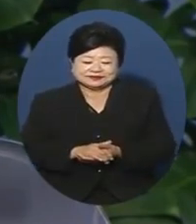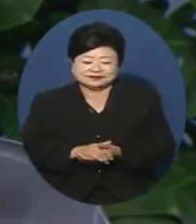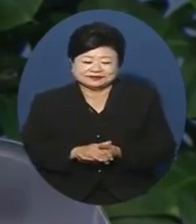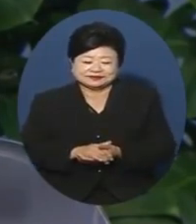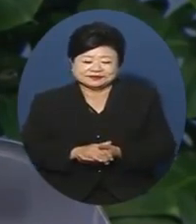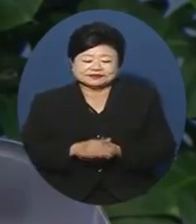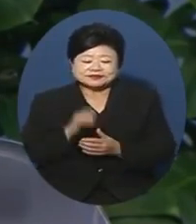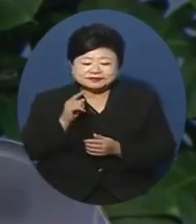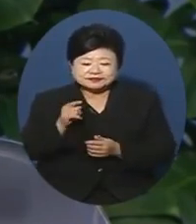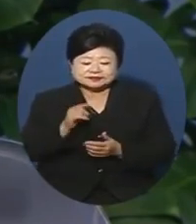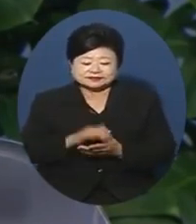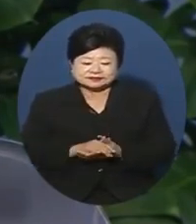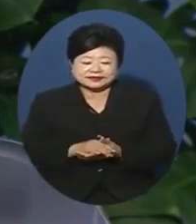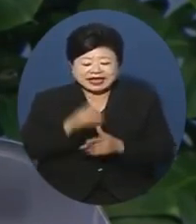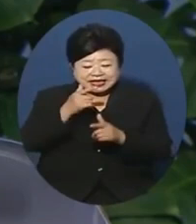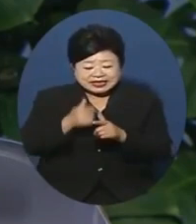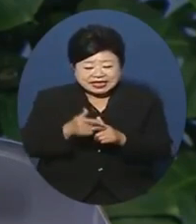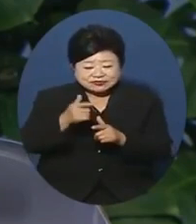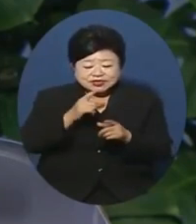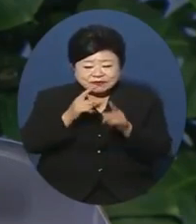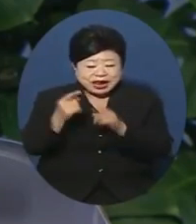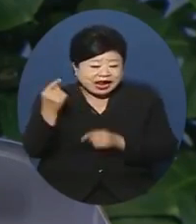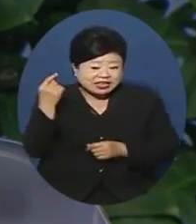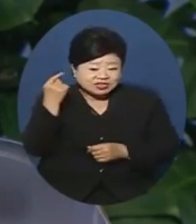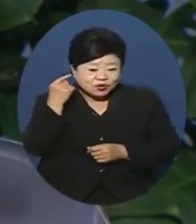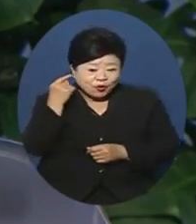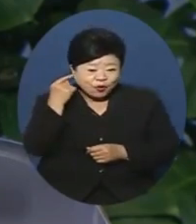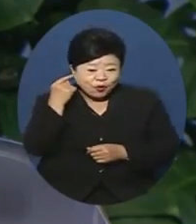그 예수님이 그 말을 듣고